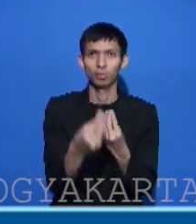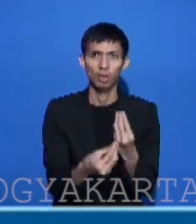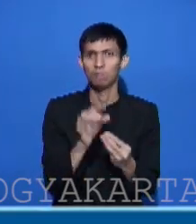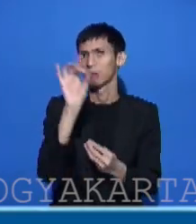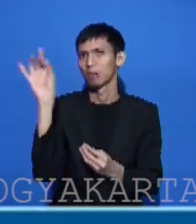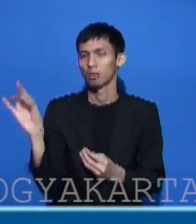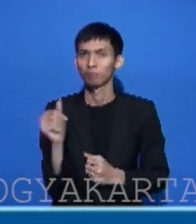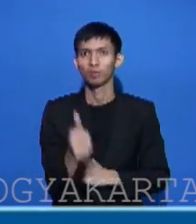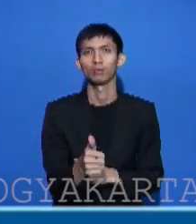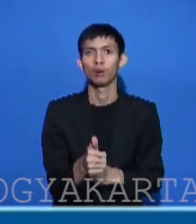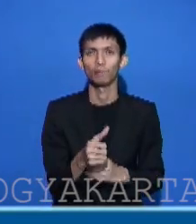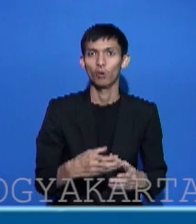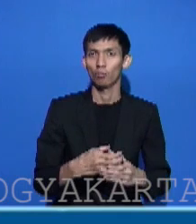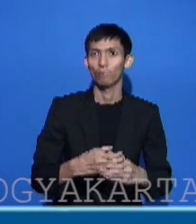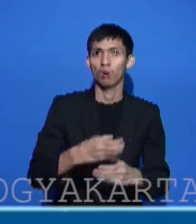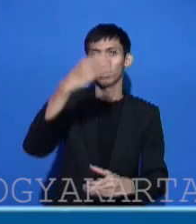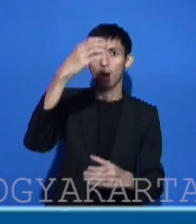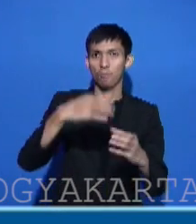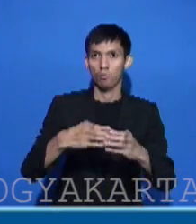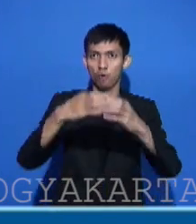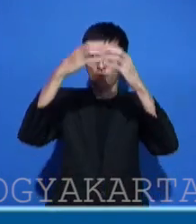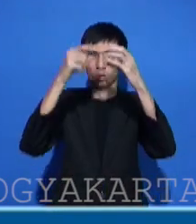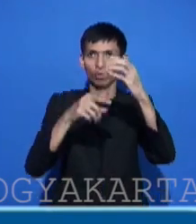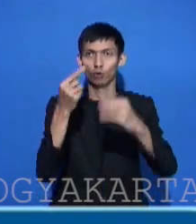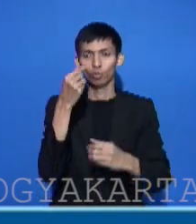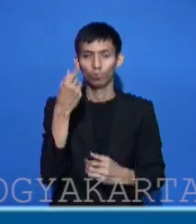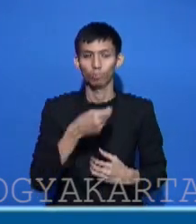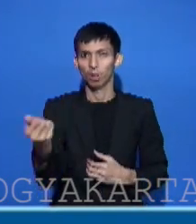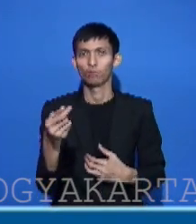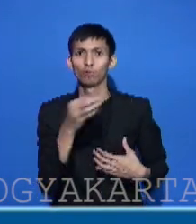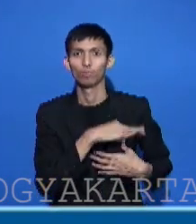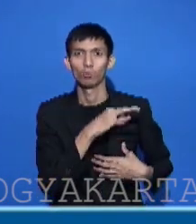buah pisang meniko sagetipun sate minongko kangge nambah wulutu menapa